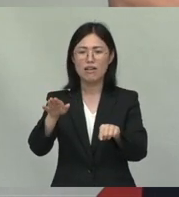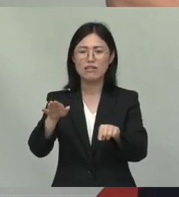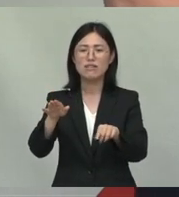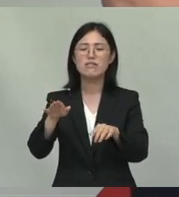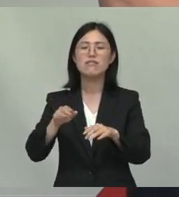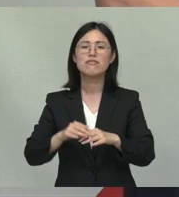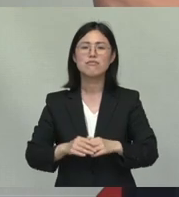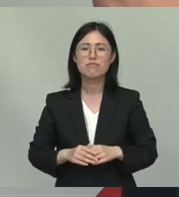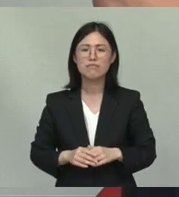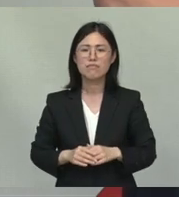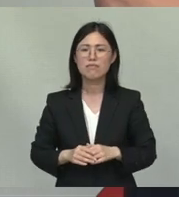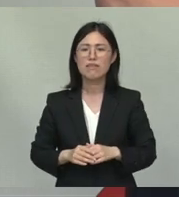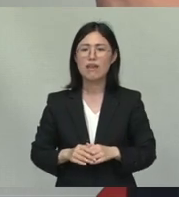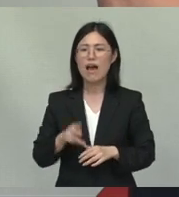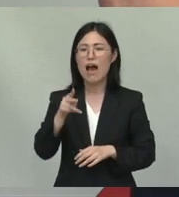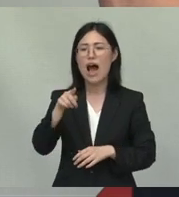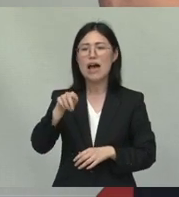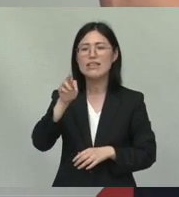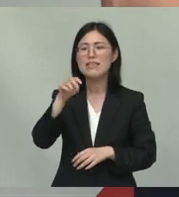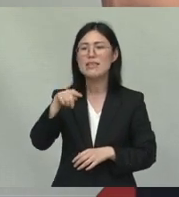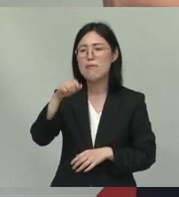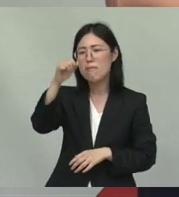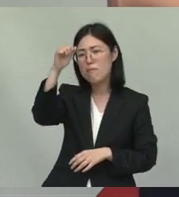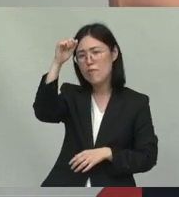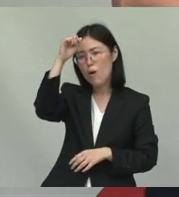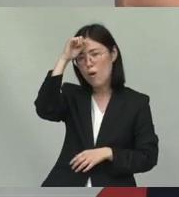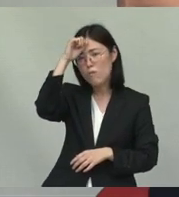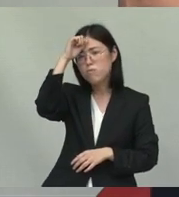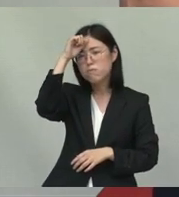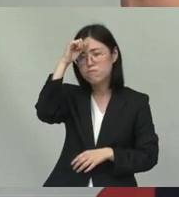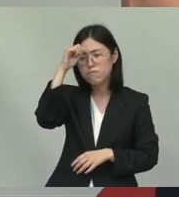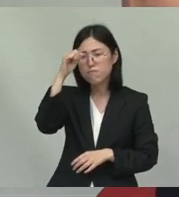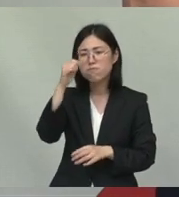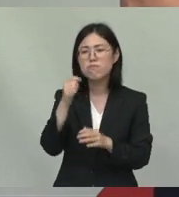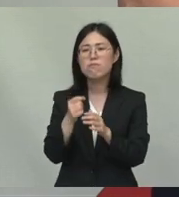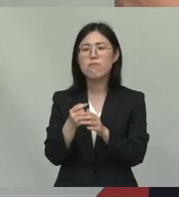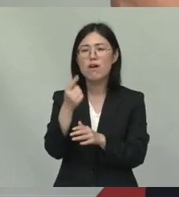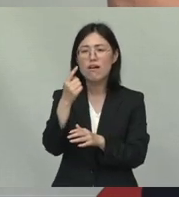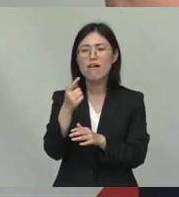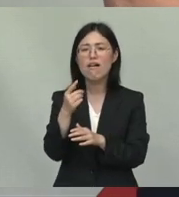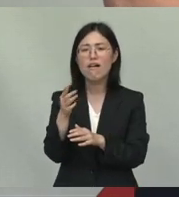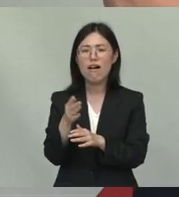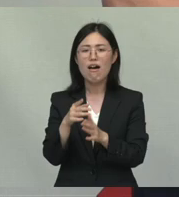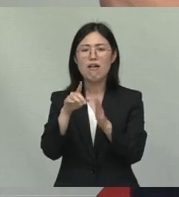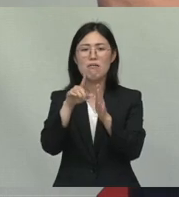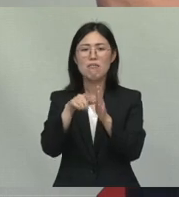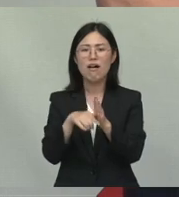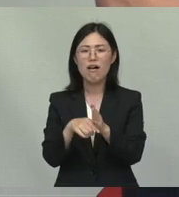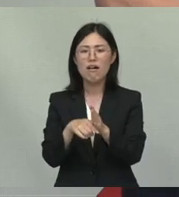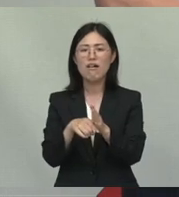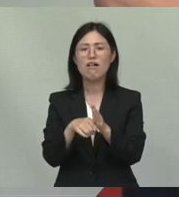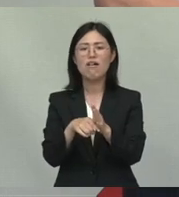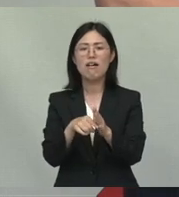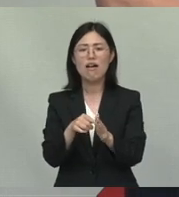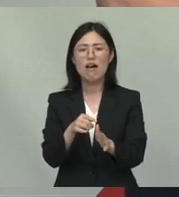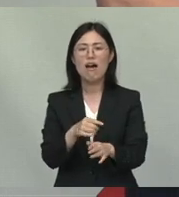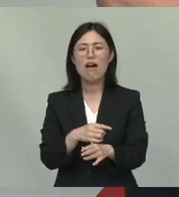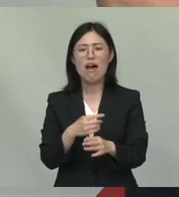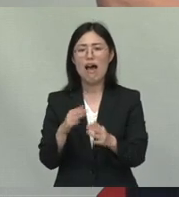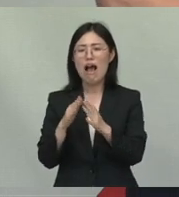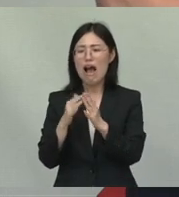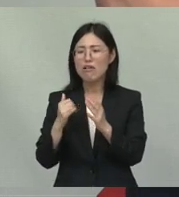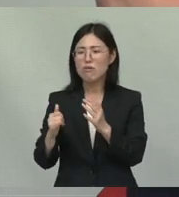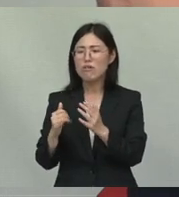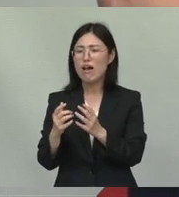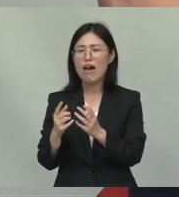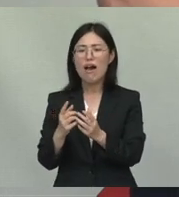このハンセン病という病に罹患をした。それだけで大切な肉親から切り離